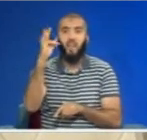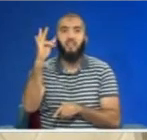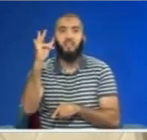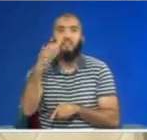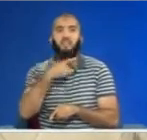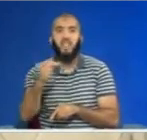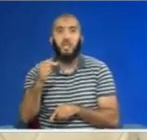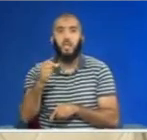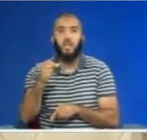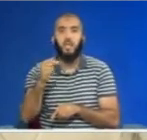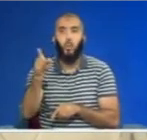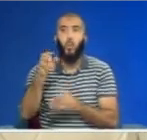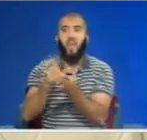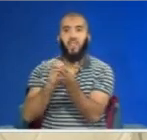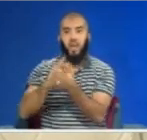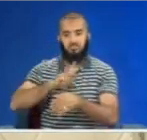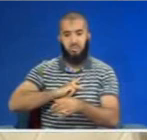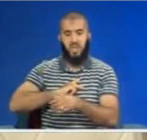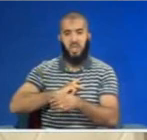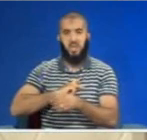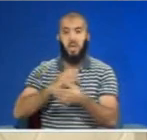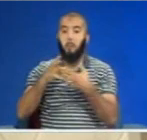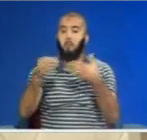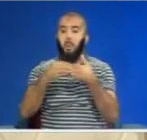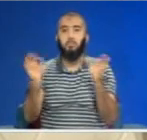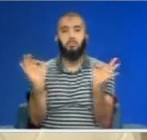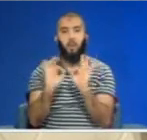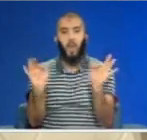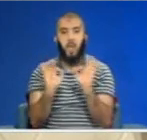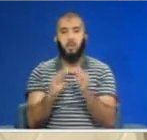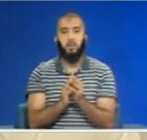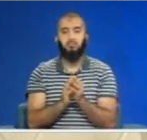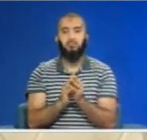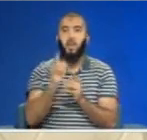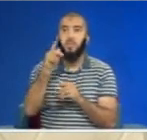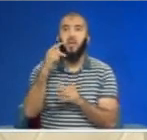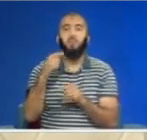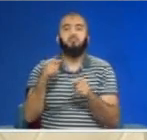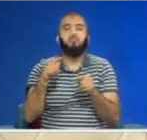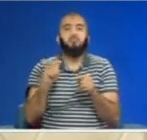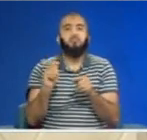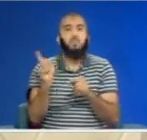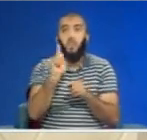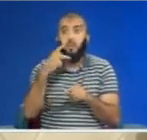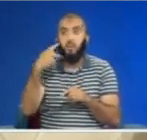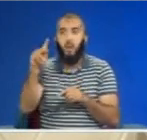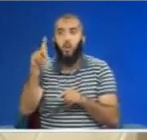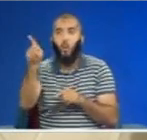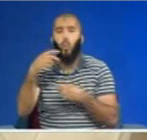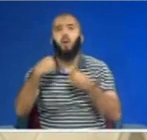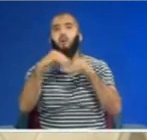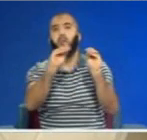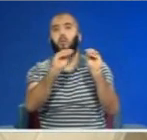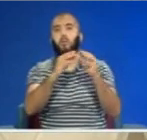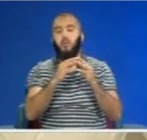لحوزته دون كتابة دون توثيق، وتصرف كما لو كان يملك يعني بموجب الوكالة